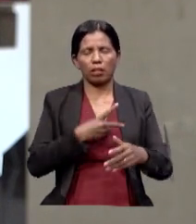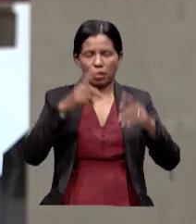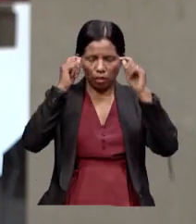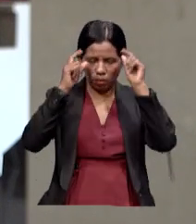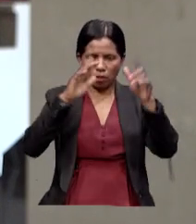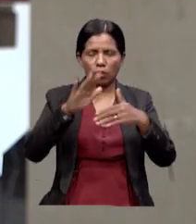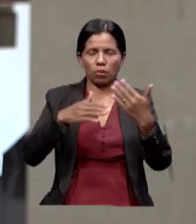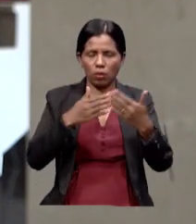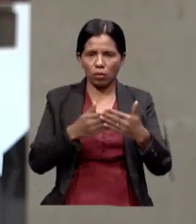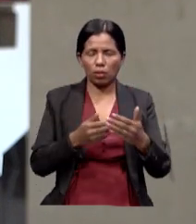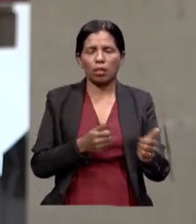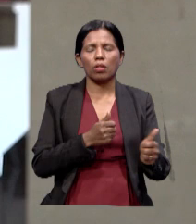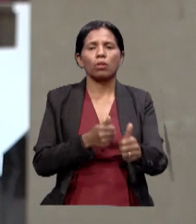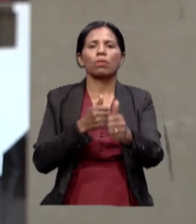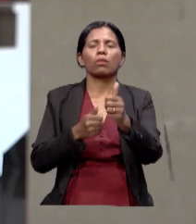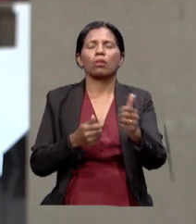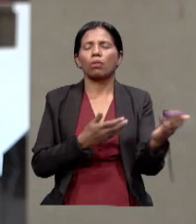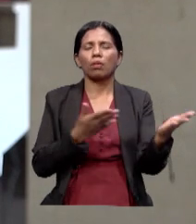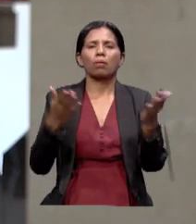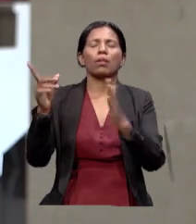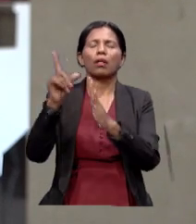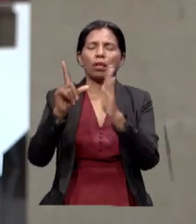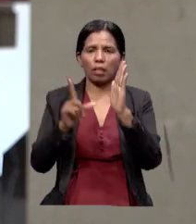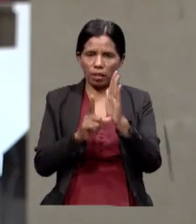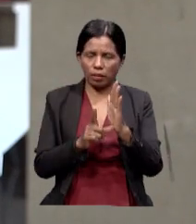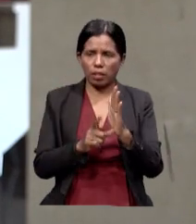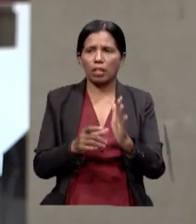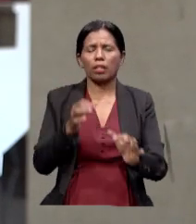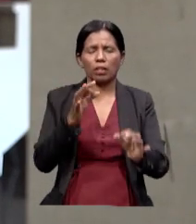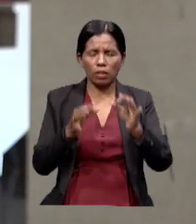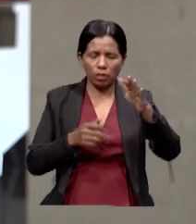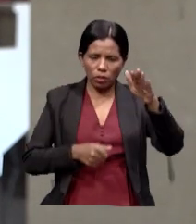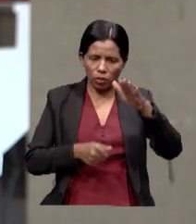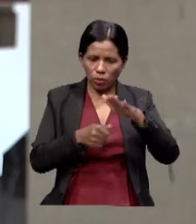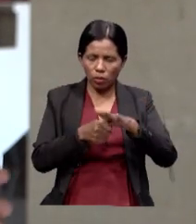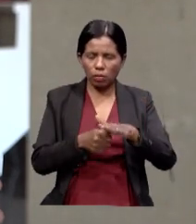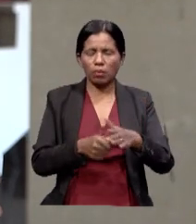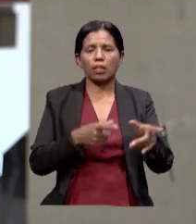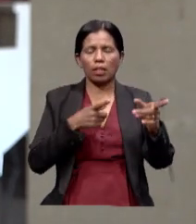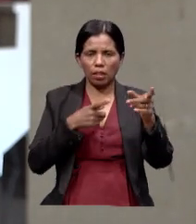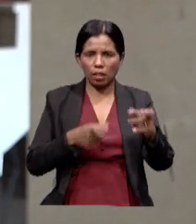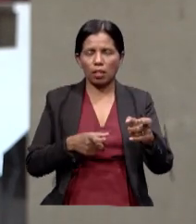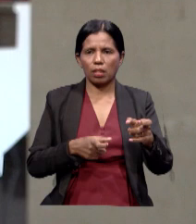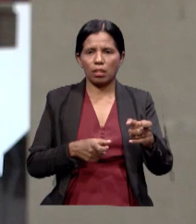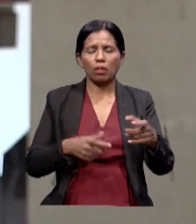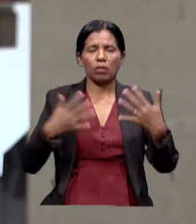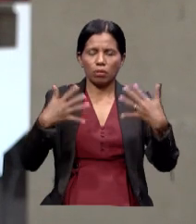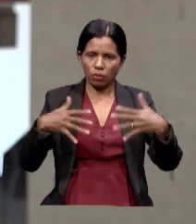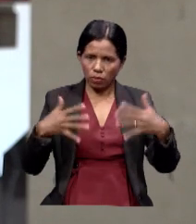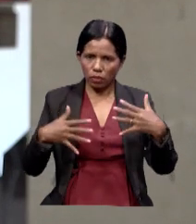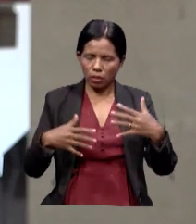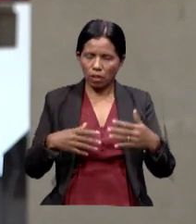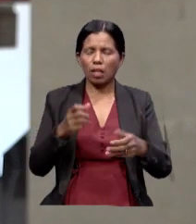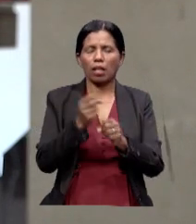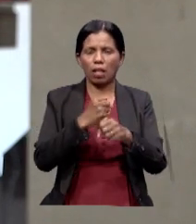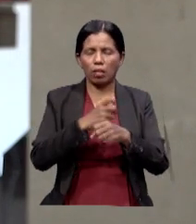tu sumet balai. Senia rai kilat arma de fogo ni krime. Agora,